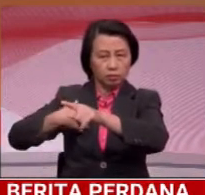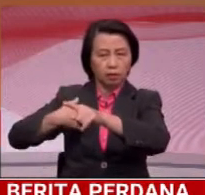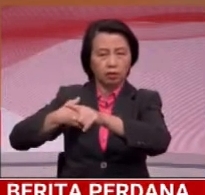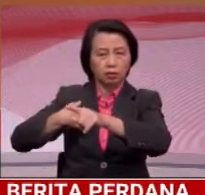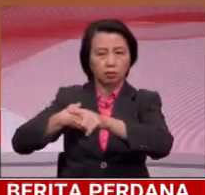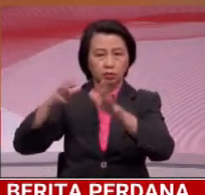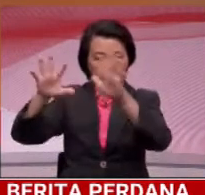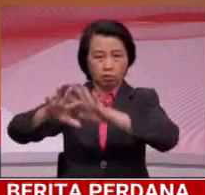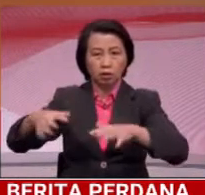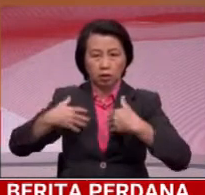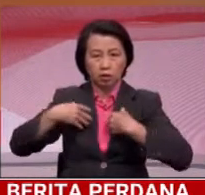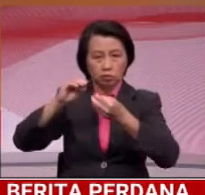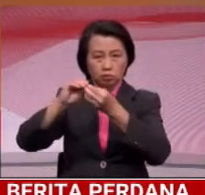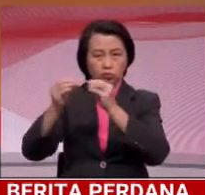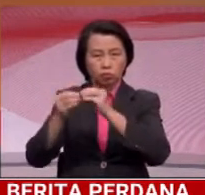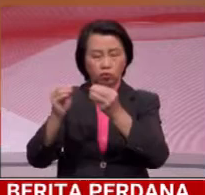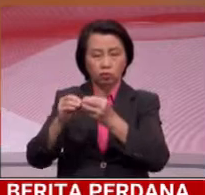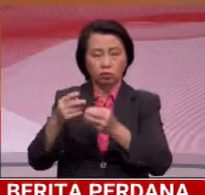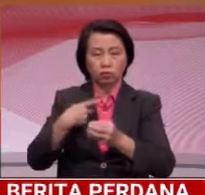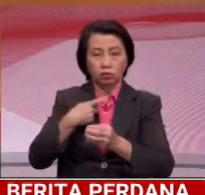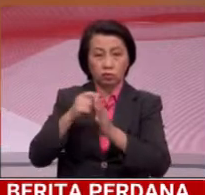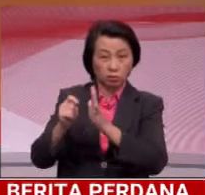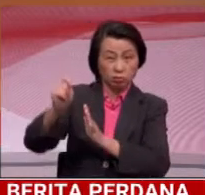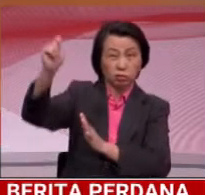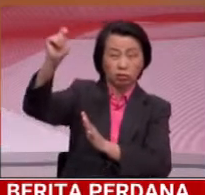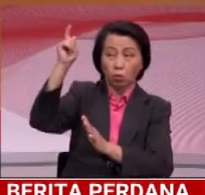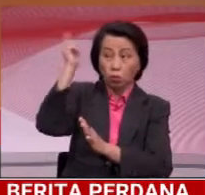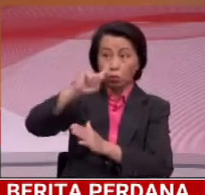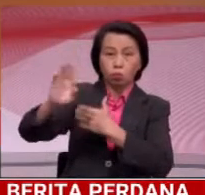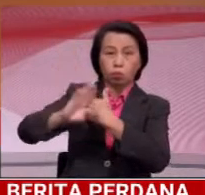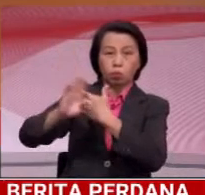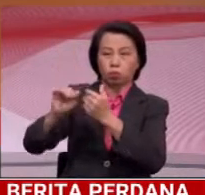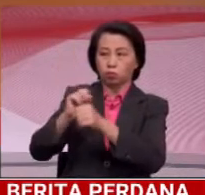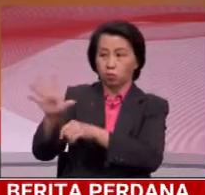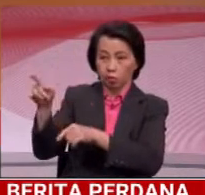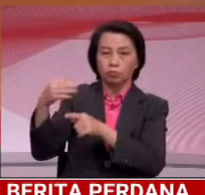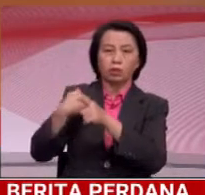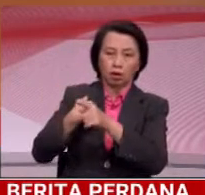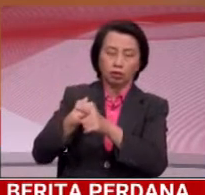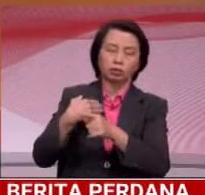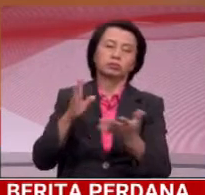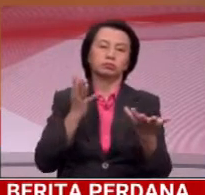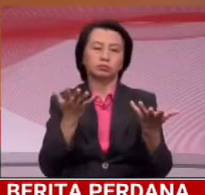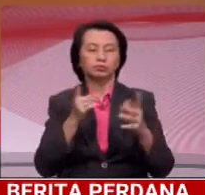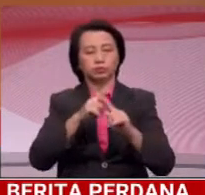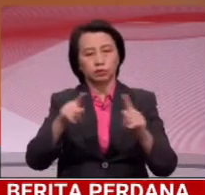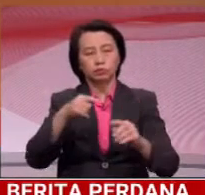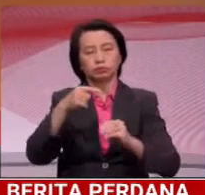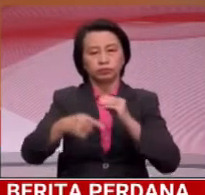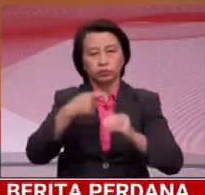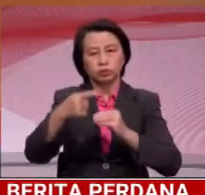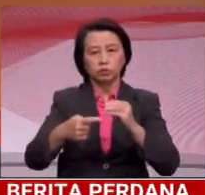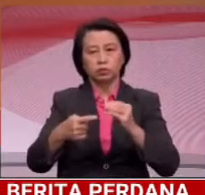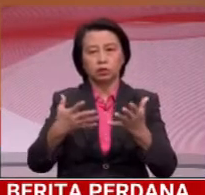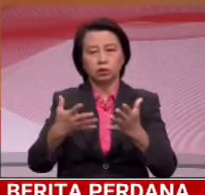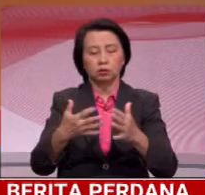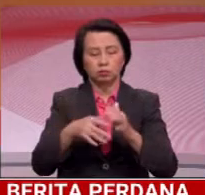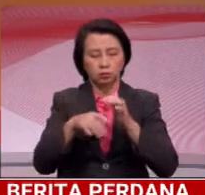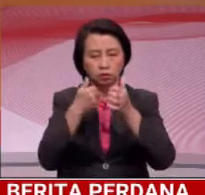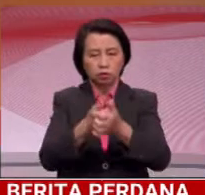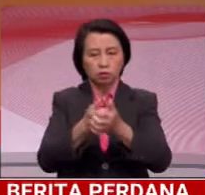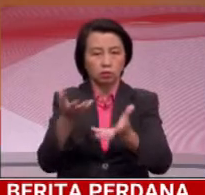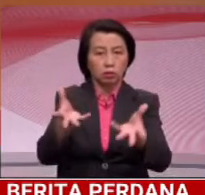mempunyai angka jangkitan yang tinggi. Walaupun mengenai ataupun